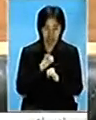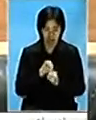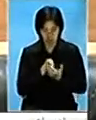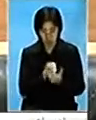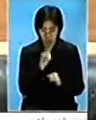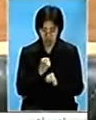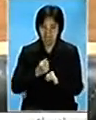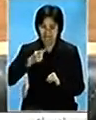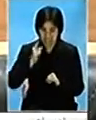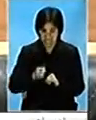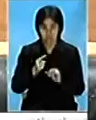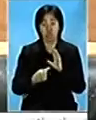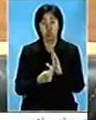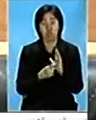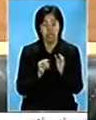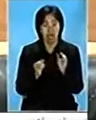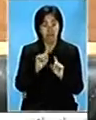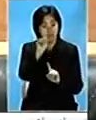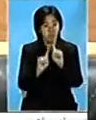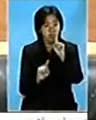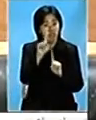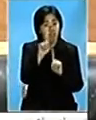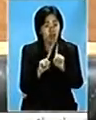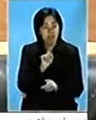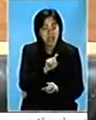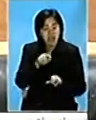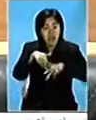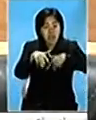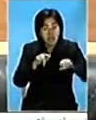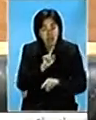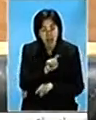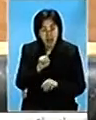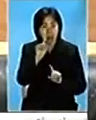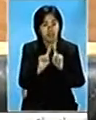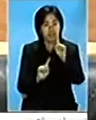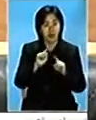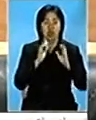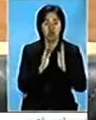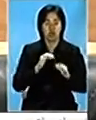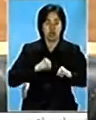องท่านเห็นไหมคะตอนนี้โผล่ออกมาเนี่ยแม้กระทั่งประชาชนทั่วไปเยาวชน